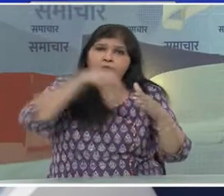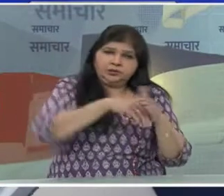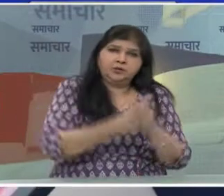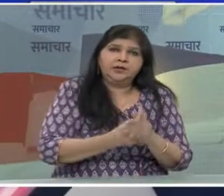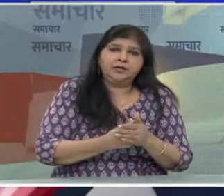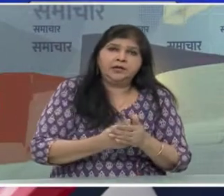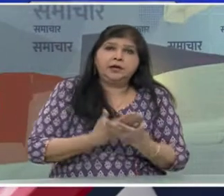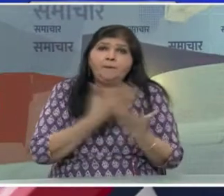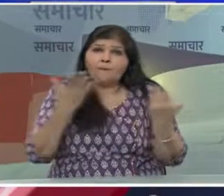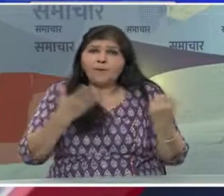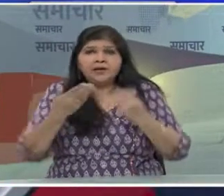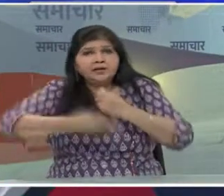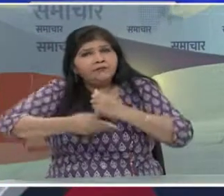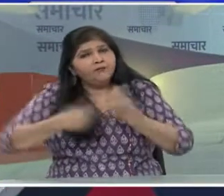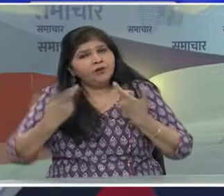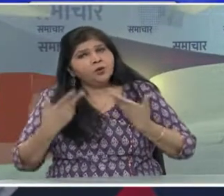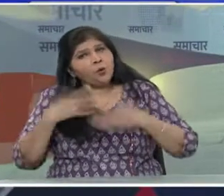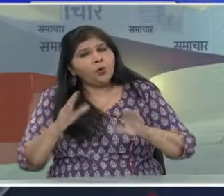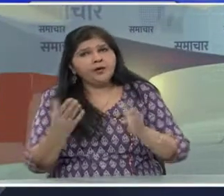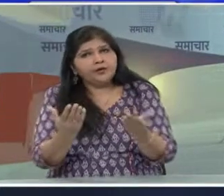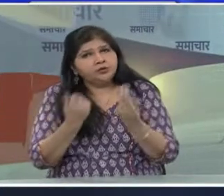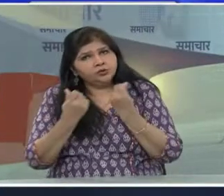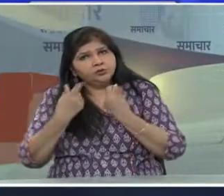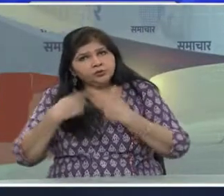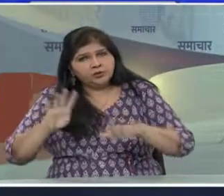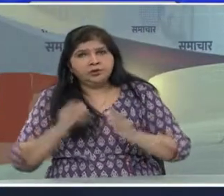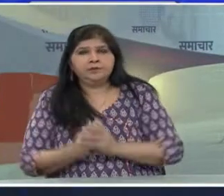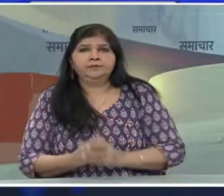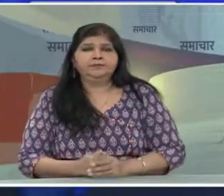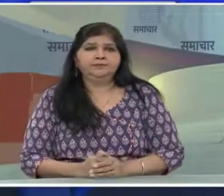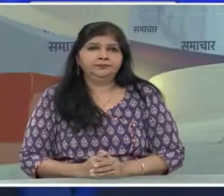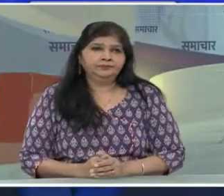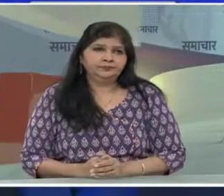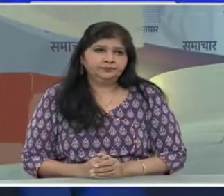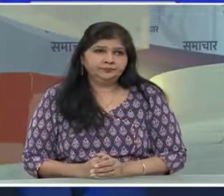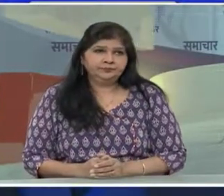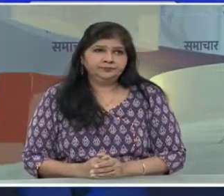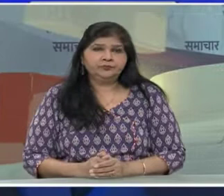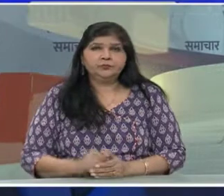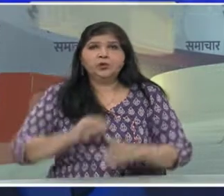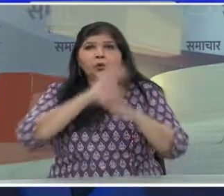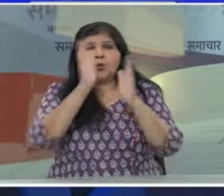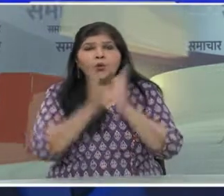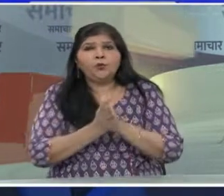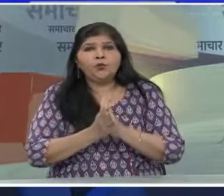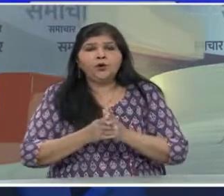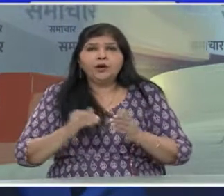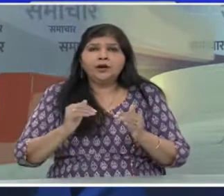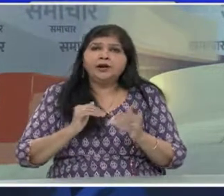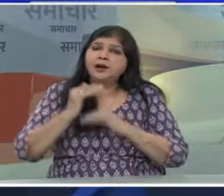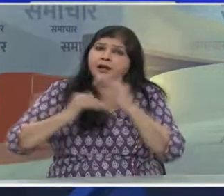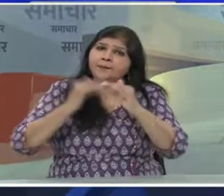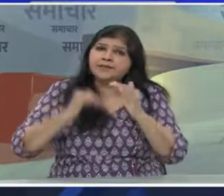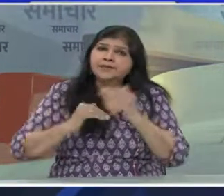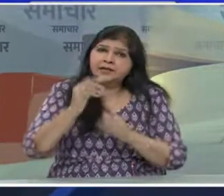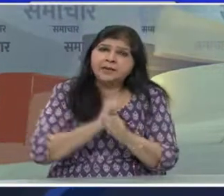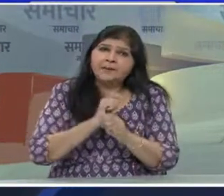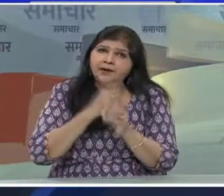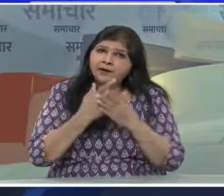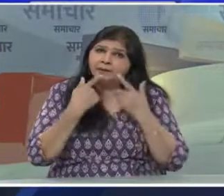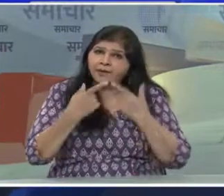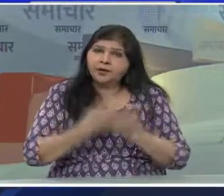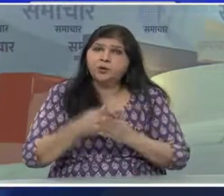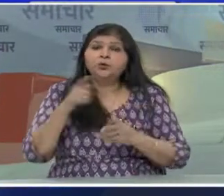सारी पंचायतों ने, लगभग 2,30,000 पंचायतों ने उसको करना शुरू किया है। ओवरऑल कैपेसिटी बिल्डिंग की हम यहाँ पर बात कर रहे हैं और